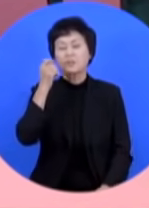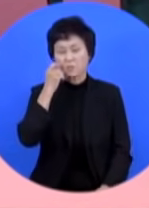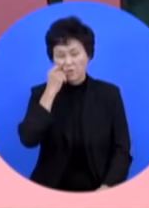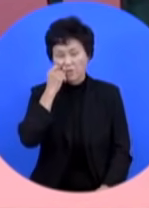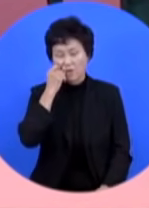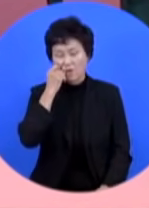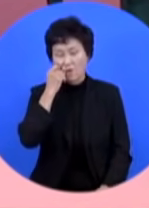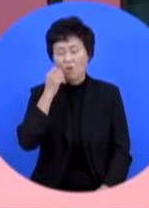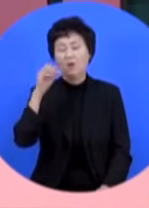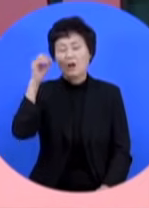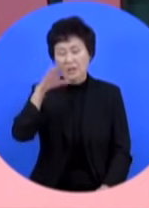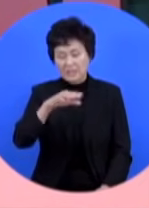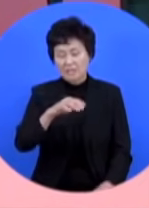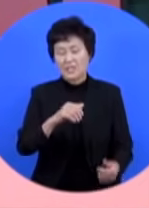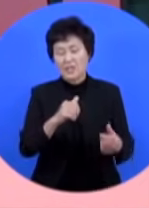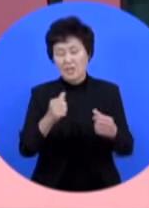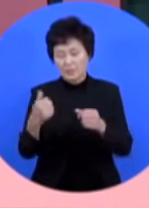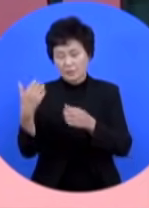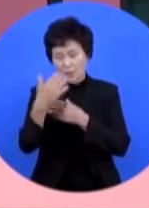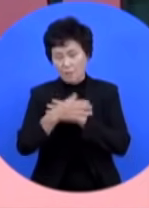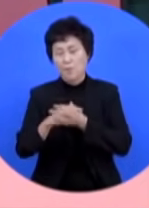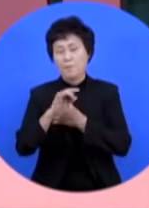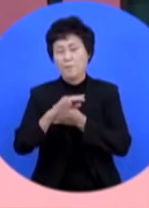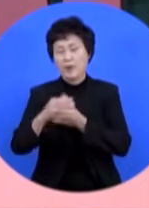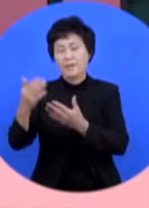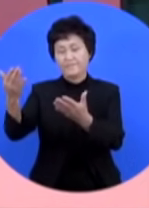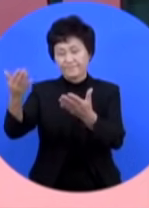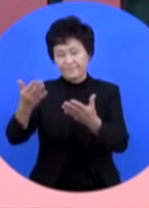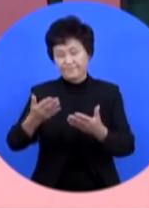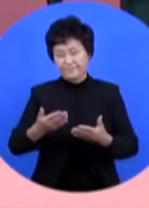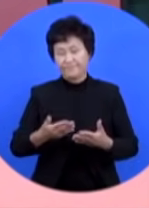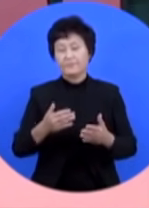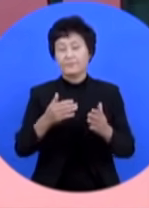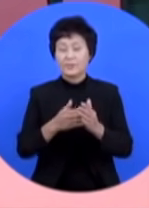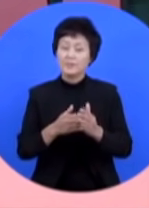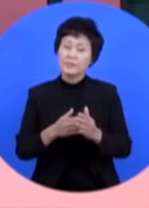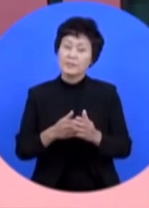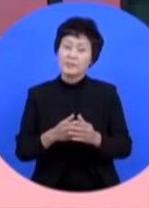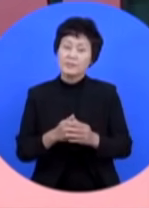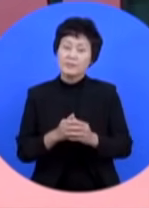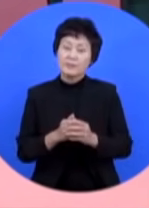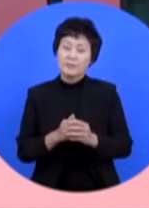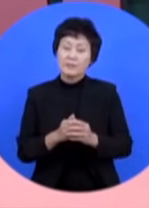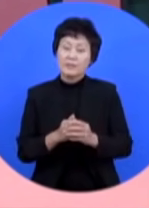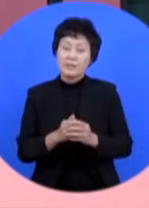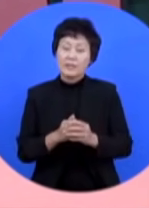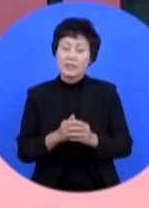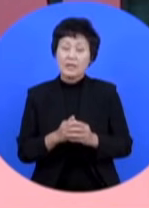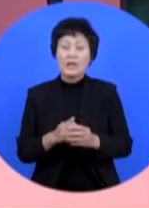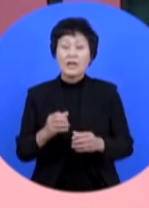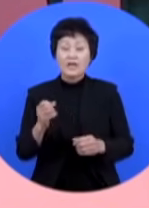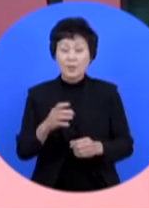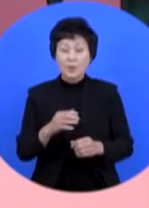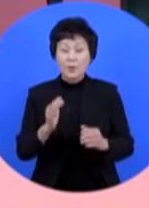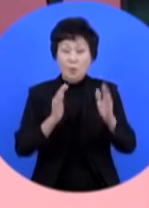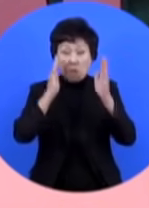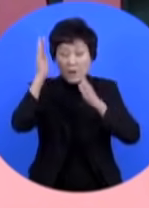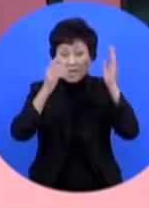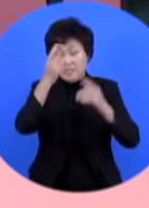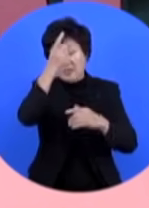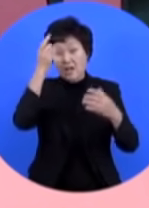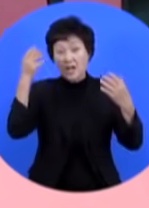실어서 돌려받았습니다. 그것도 네. 며칠 걸릴 거 아니에요? 예, 비교적 그래도 우리 대사관과 말레이시아